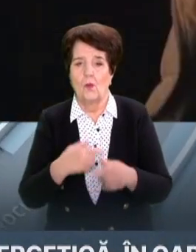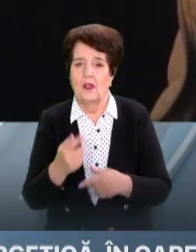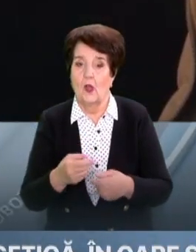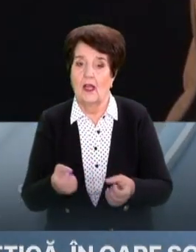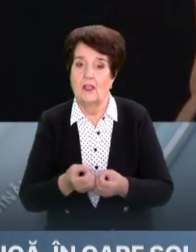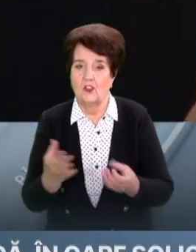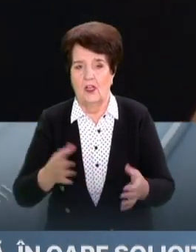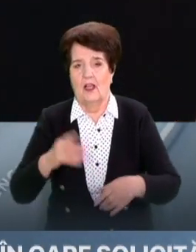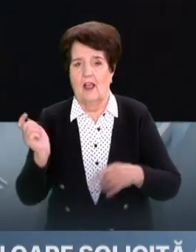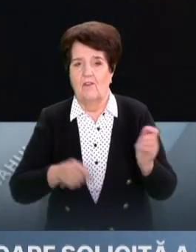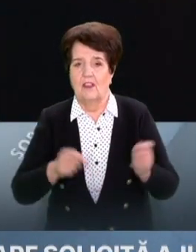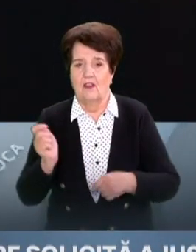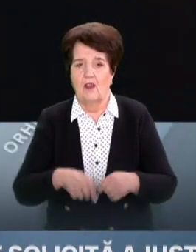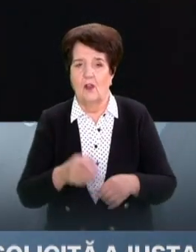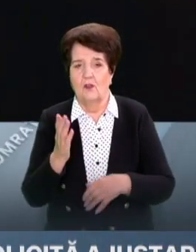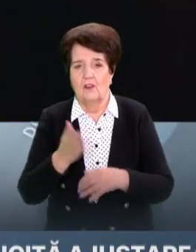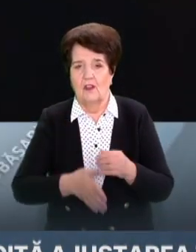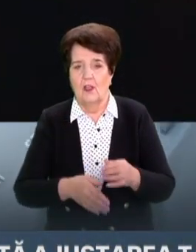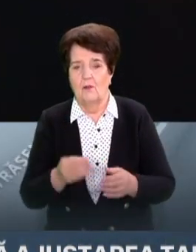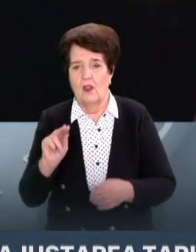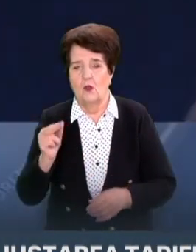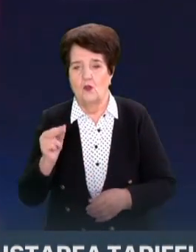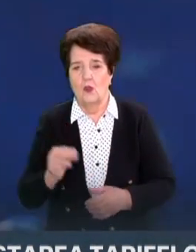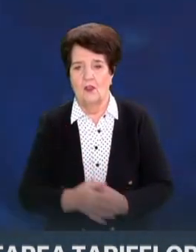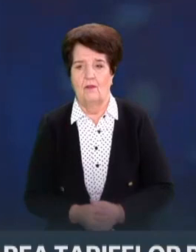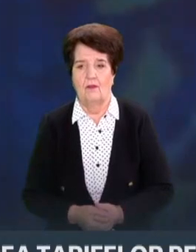că festivalul se va termina joi.